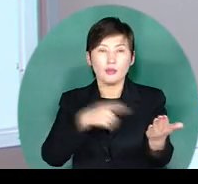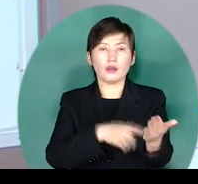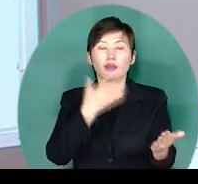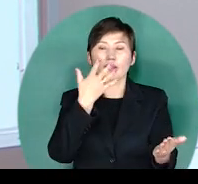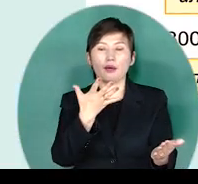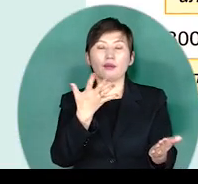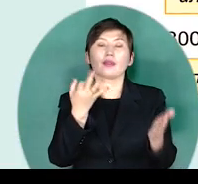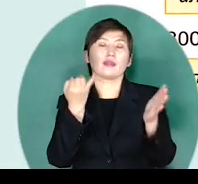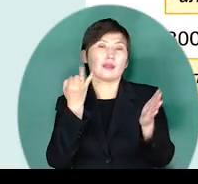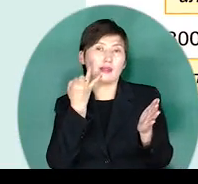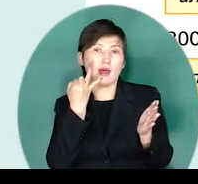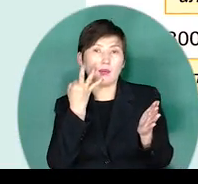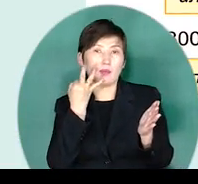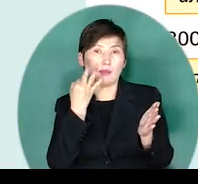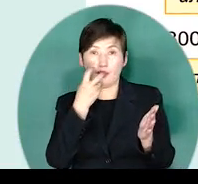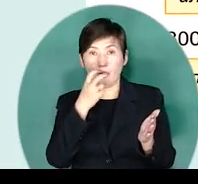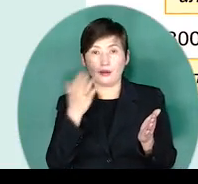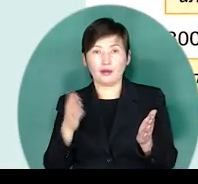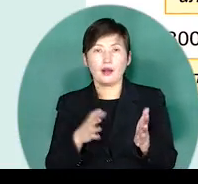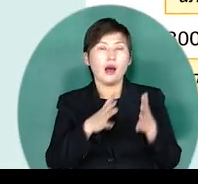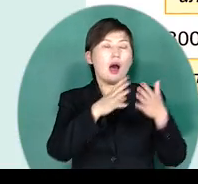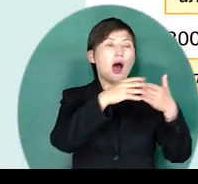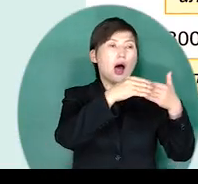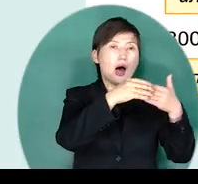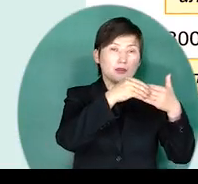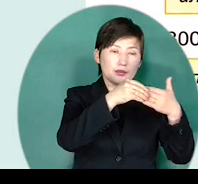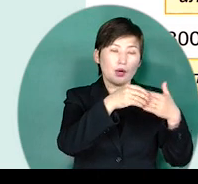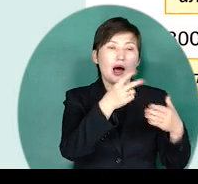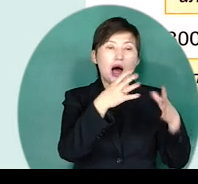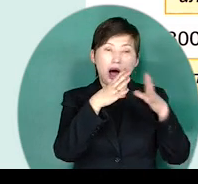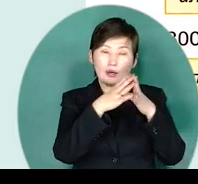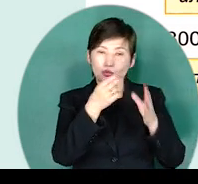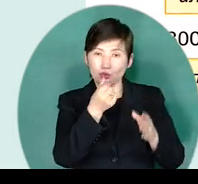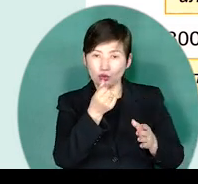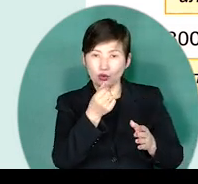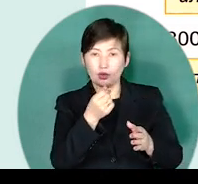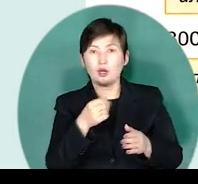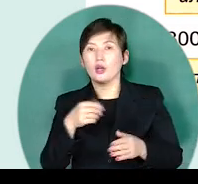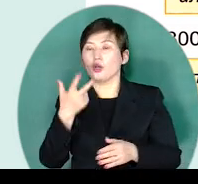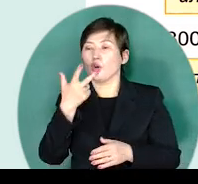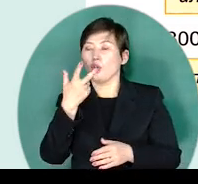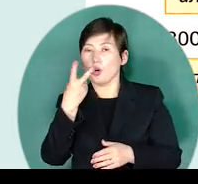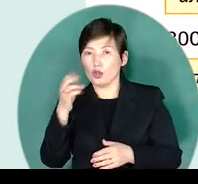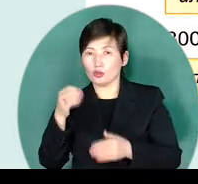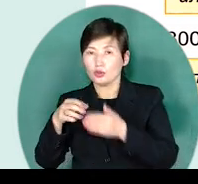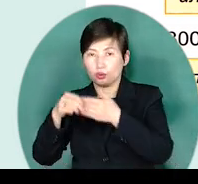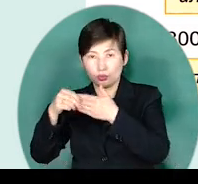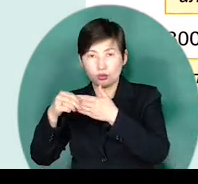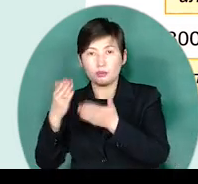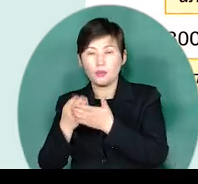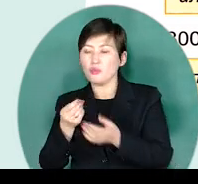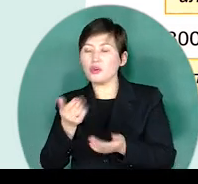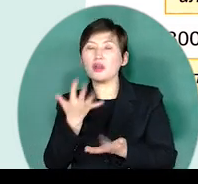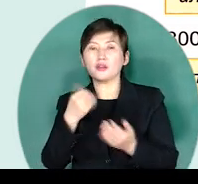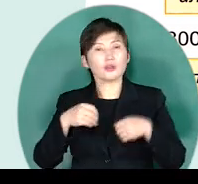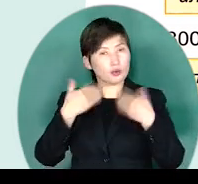хуудас 1-ээрээ 10 төгрөгийн үнэтэй бичгийн цааснаас 2-ыг авбал хэдийг төлөх вэ? 30 төгрөгийн үнэтэй өнгийн цааснаас 2-ыг авбал хэдийг